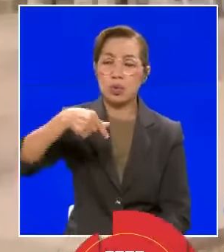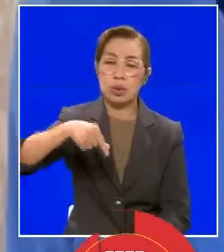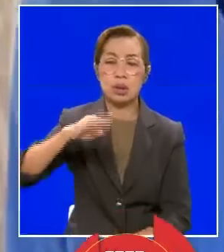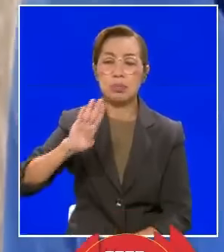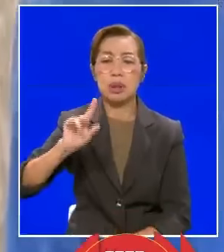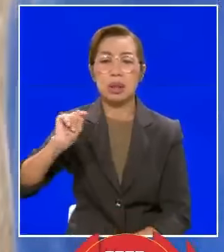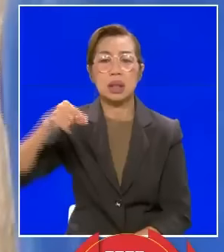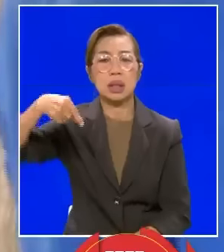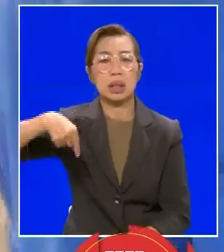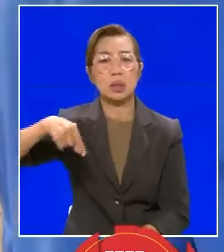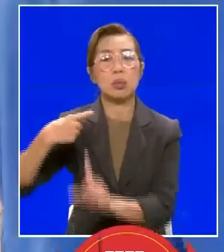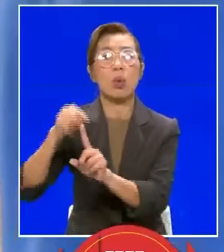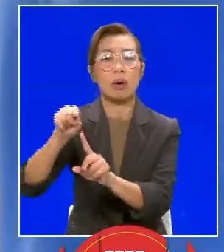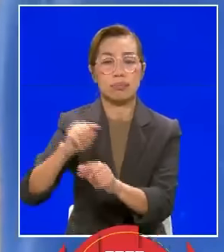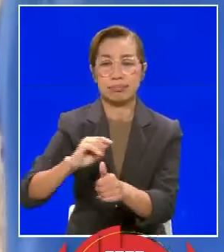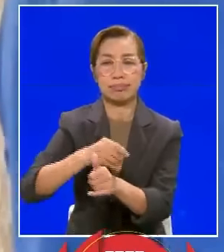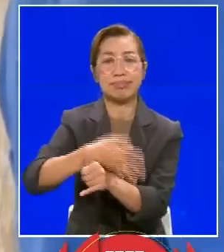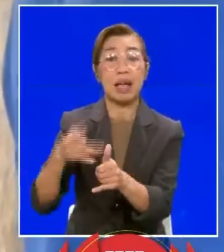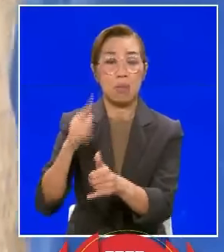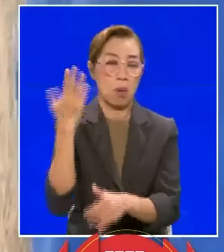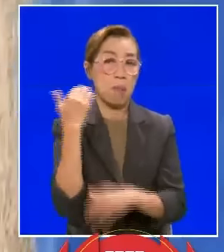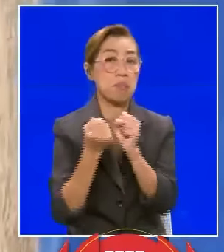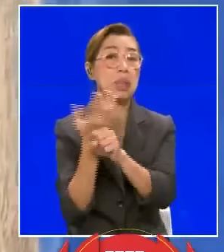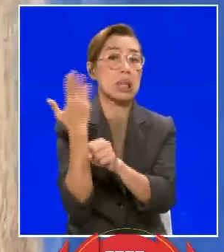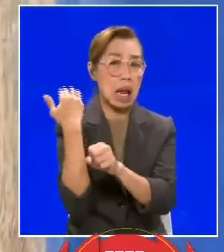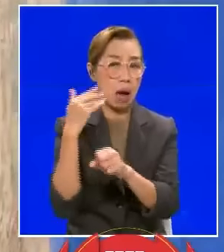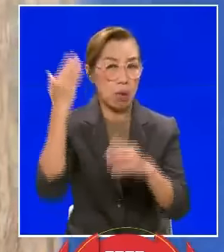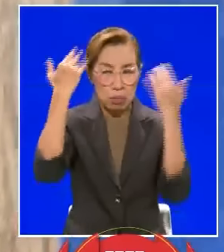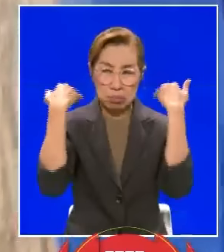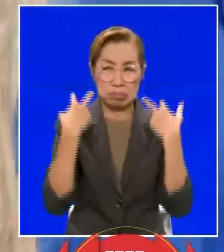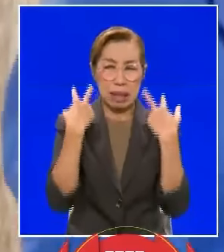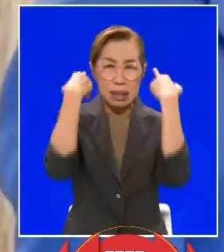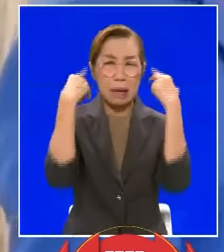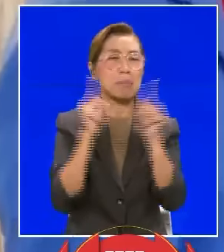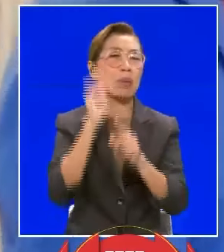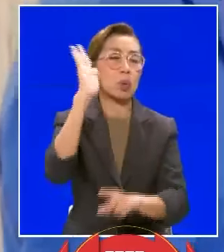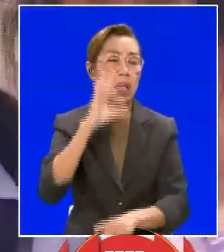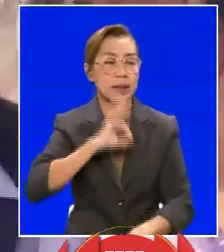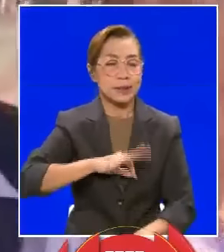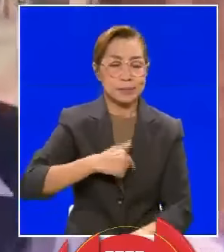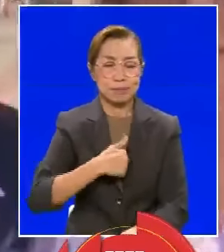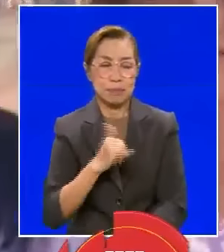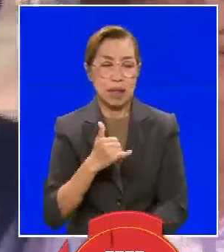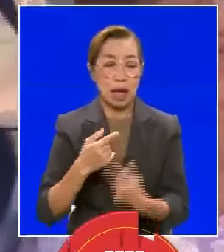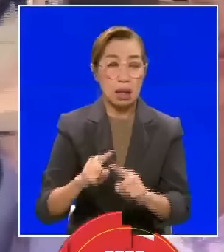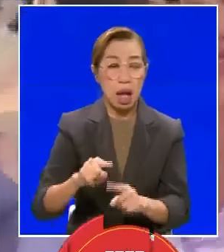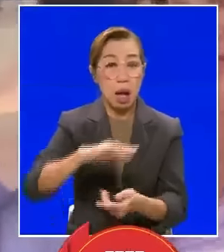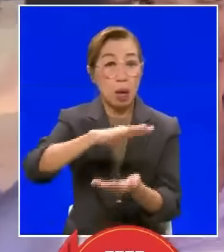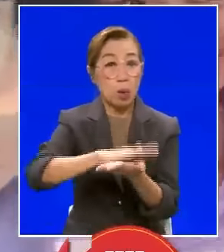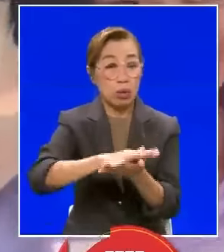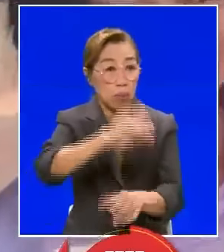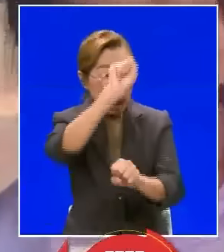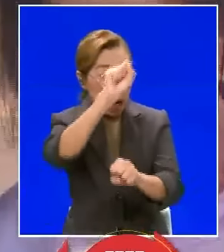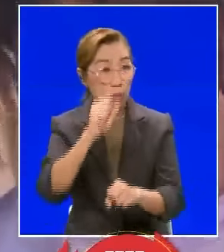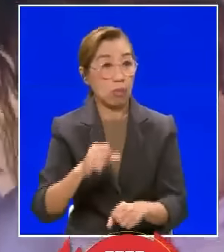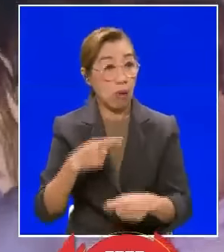ปก็มันก็ไม่ค่อยมั่นใจในตัวเองสักเท่าไหร่แต่พอรู้ว่าโรงเรียนจะอนุญาตให้ไว้ทรงผมตามเพศสภาพในช่วงปิดเทอมที่ผ่านมาก็เริ่ม